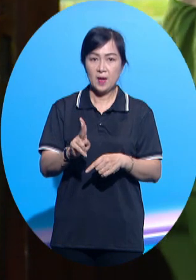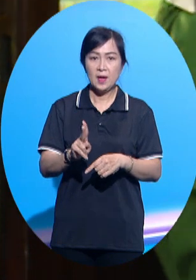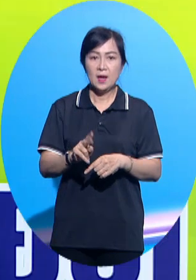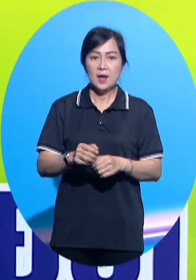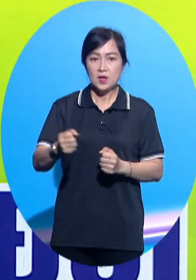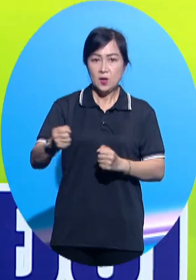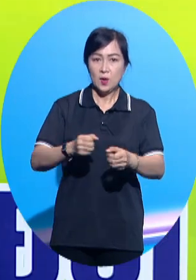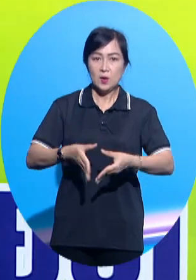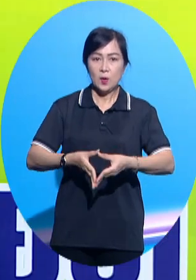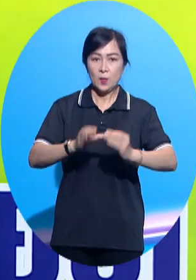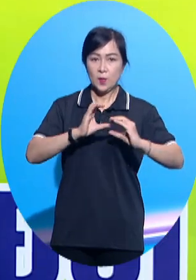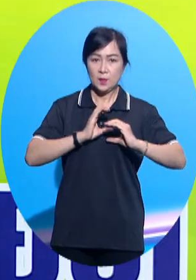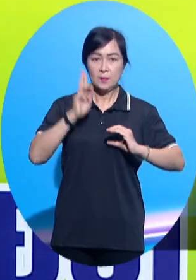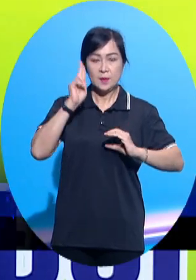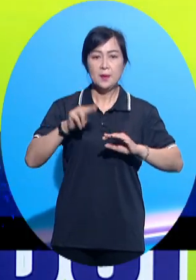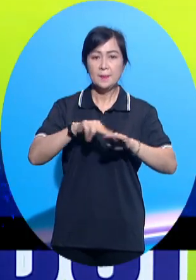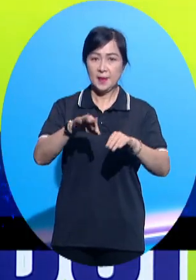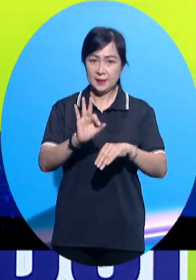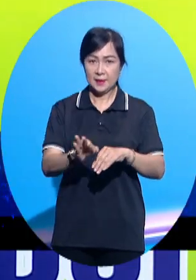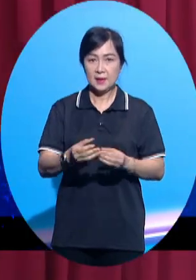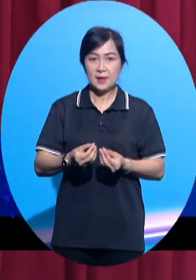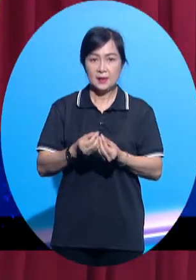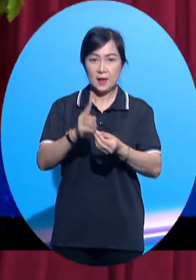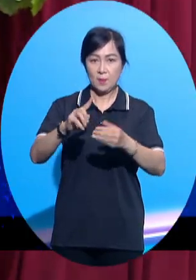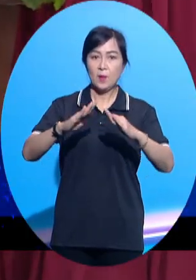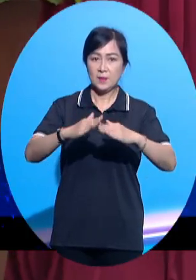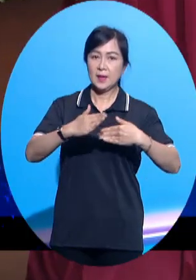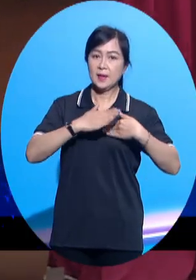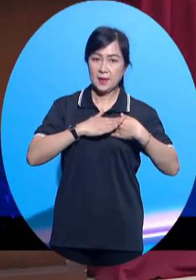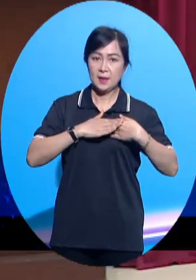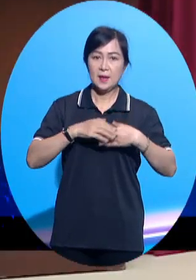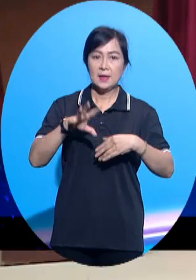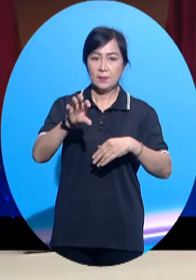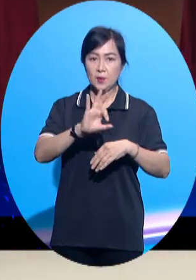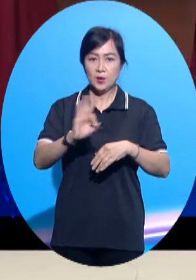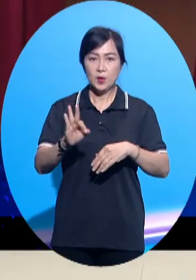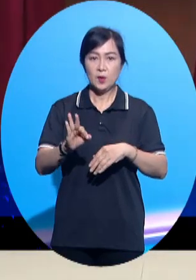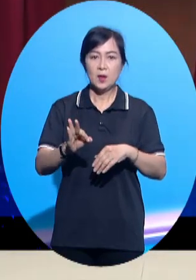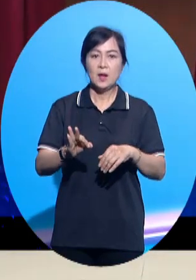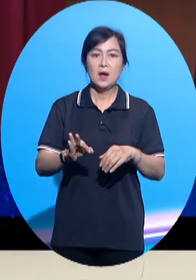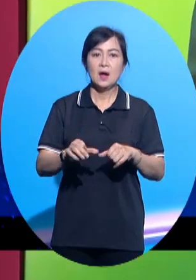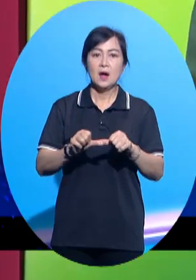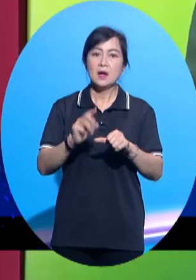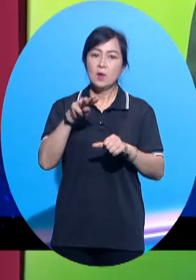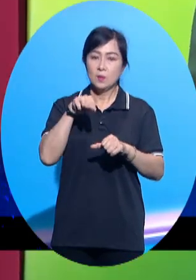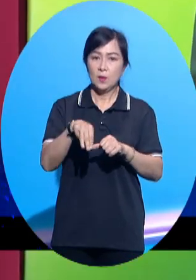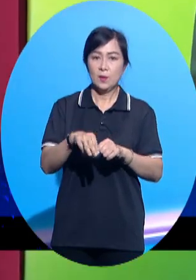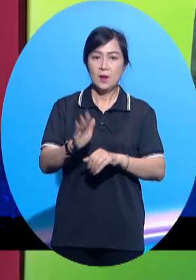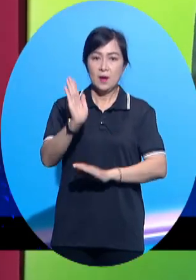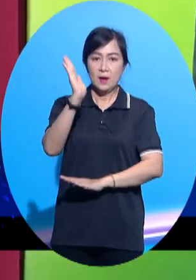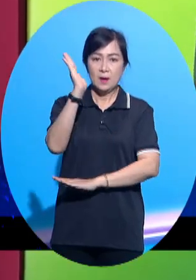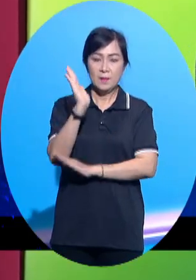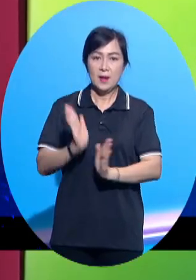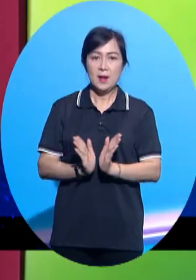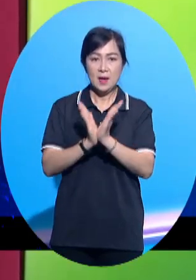ủy viên điều hành câu lạc bộ Trái tim người lính miền Tây, cũng trao tặng một căn nhà tình nghĩa đồng đội trị giá 50 triệu đồng tại huyện Hóc Môn. Phát biểu